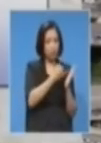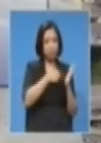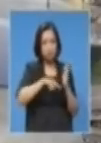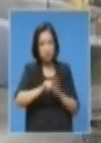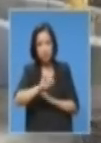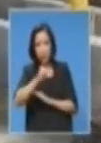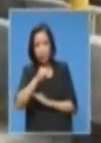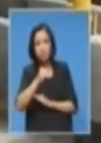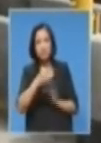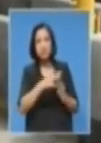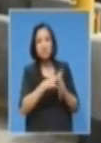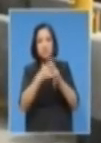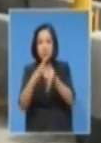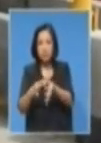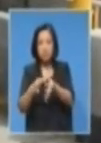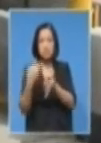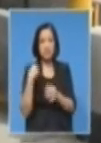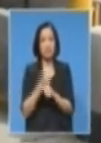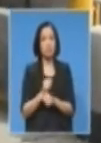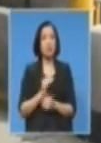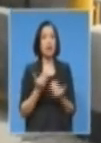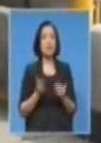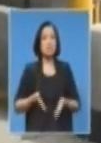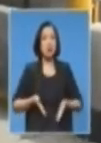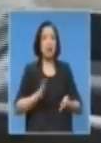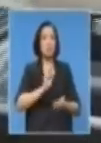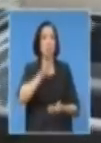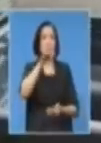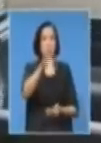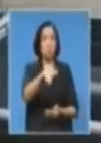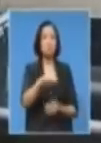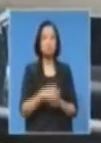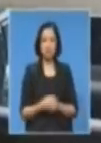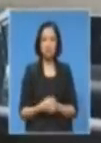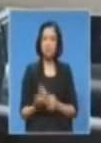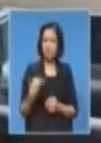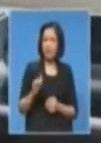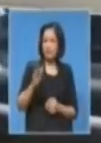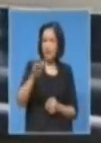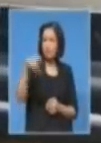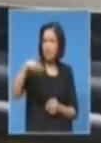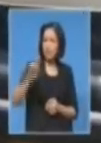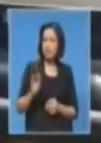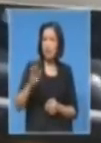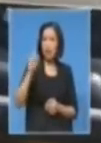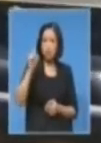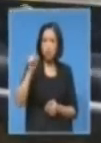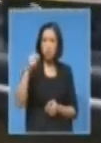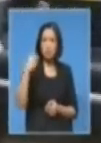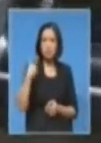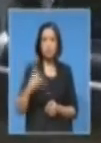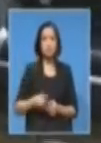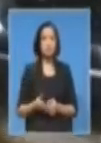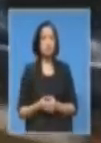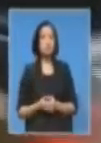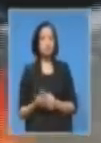อีกส่วนนึงก็คือในเรื่องของทางพิเศษหรือทางด่วนในกรุงเทพมหานครซึ่งอยู่ในความรับผิดชอบของการทางพิ